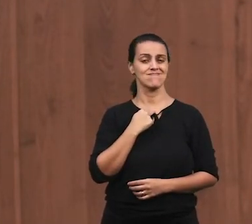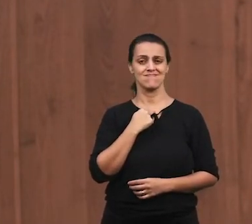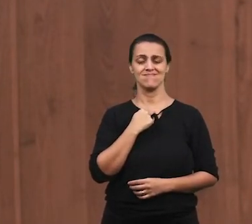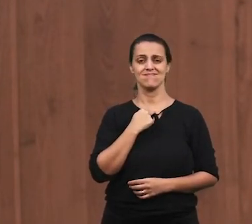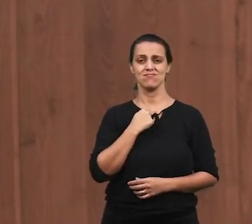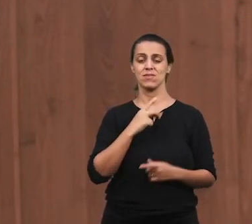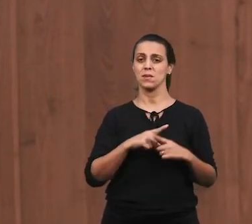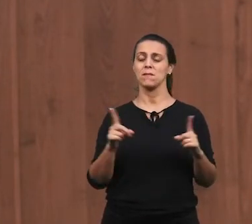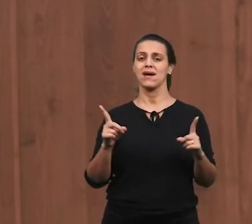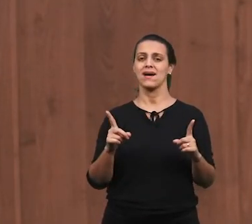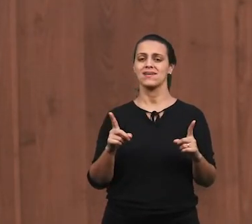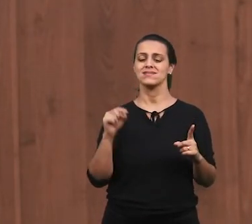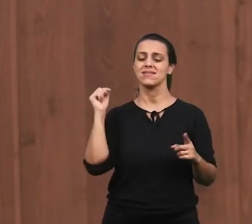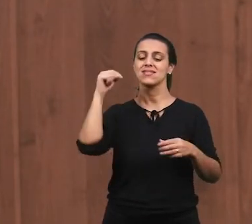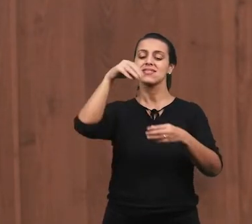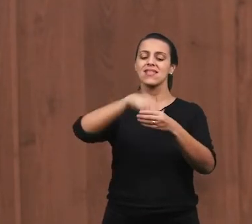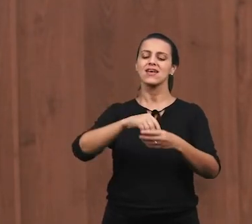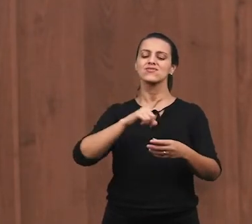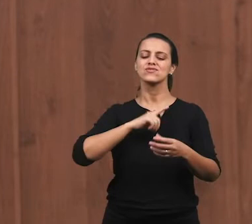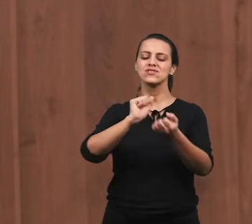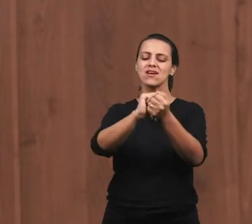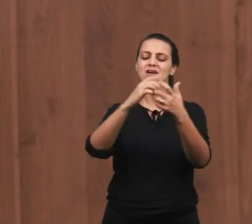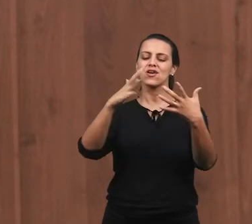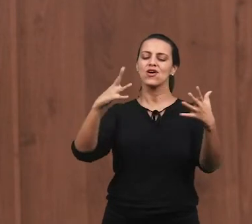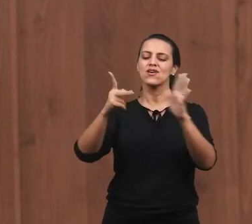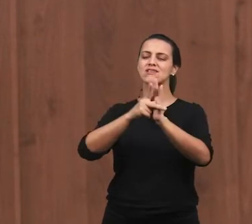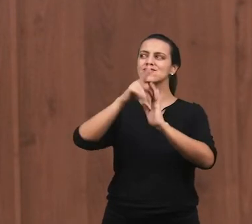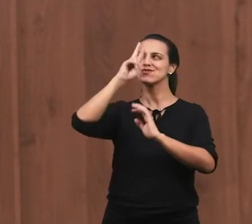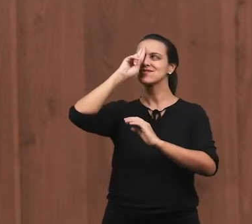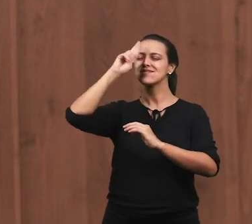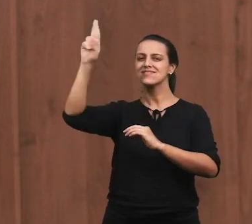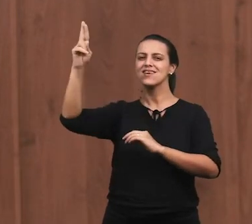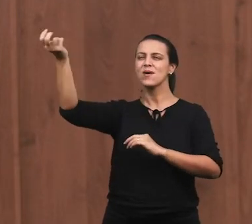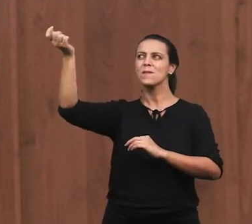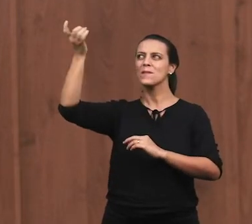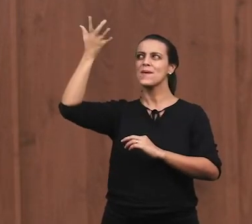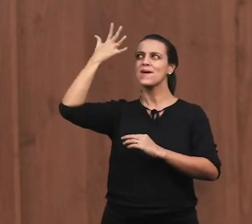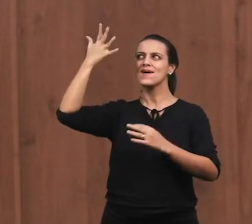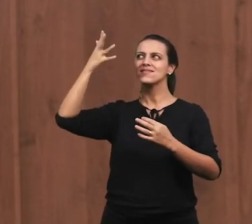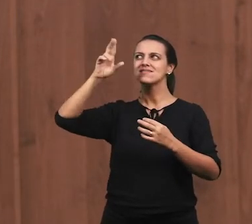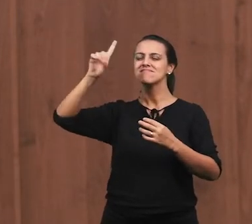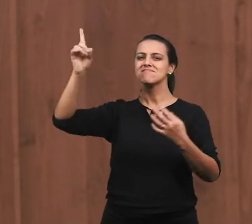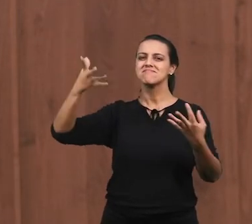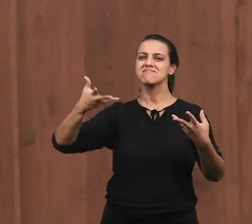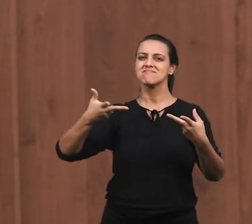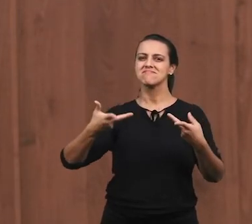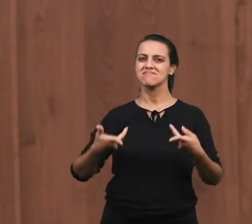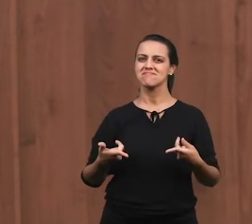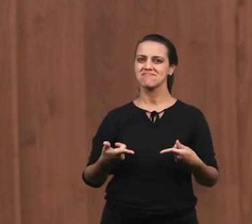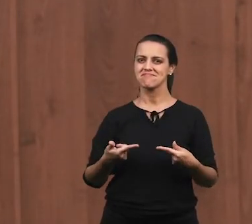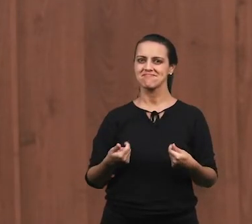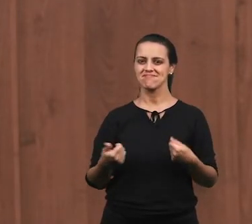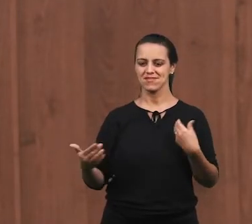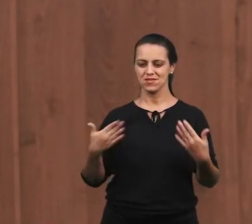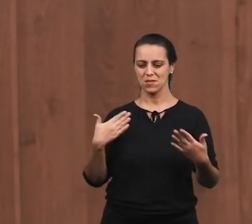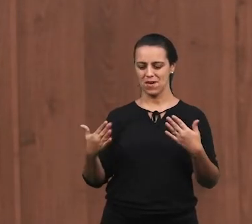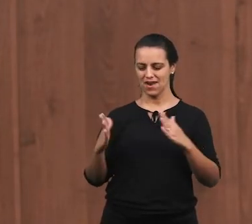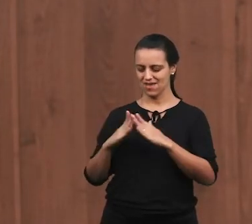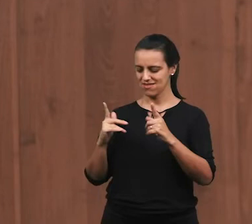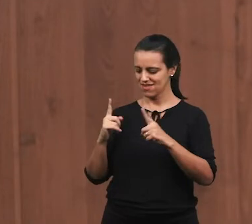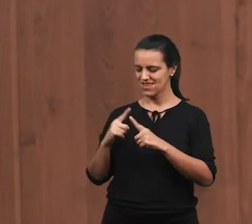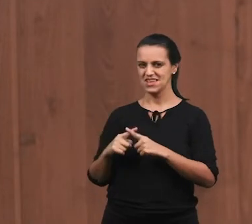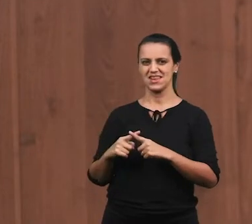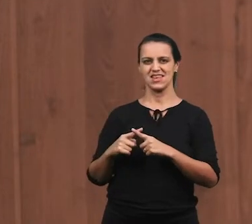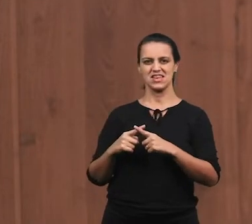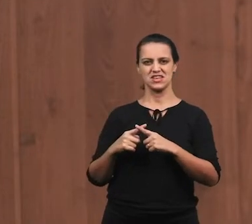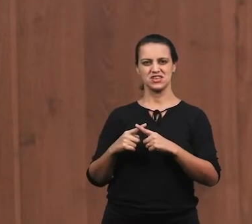входил свет извне. Лишь свет изнутри, ибо лишь Дух Святой может